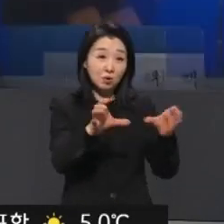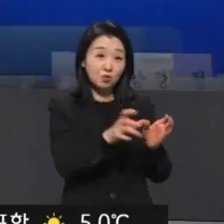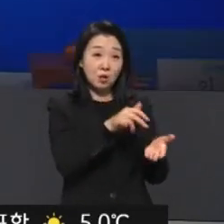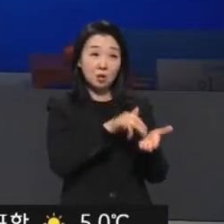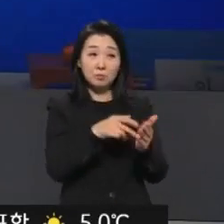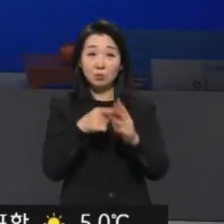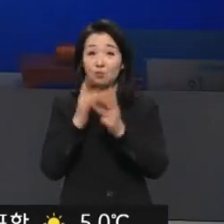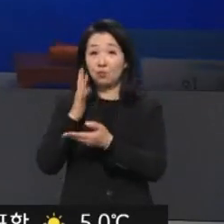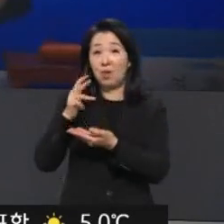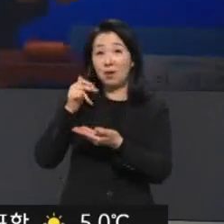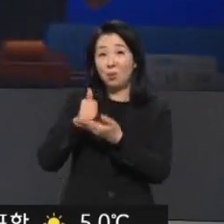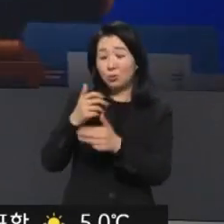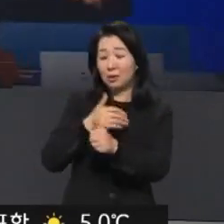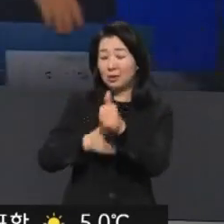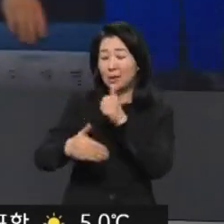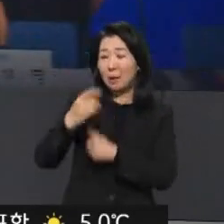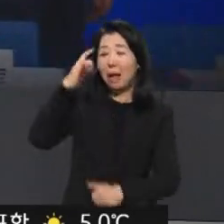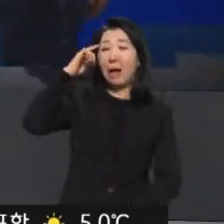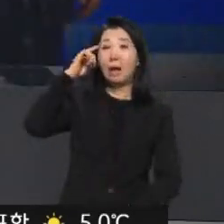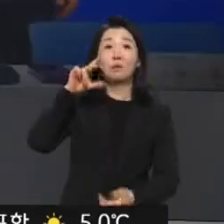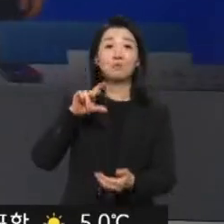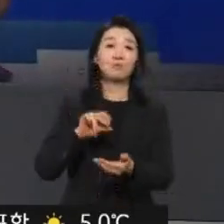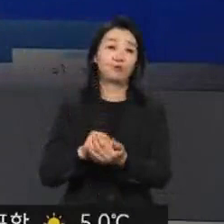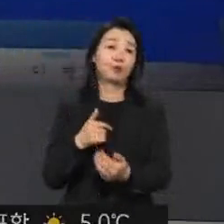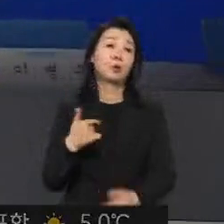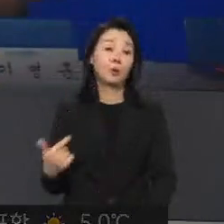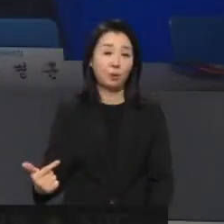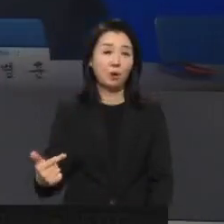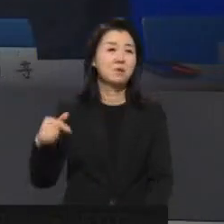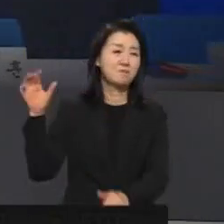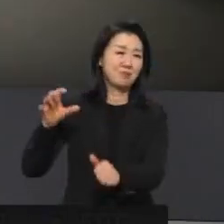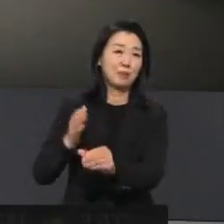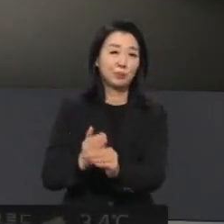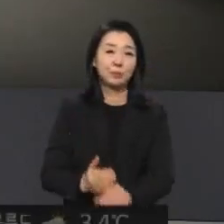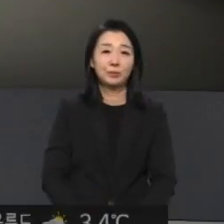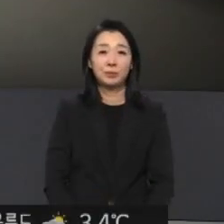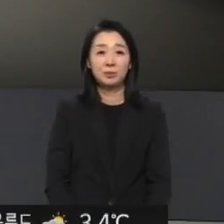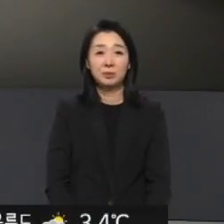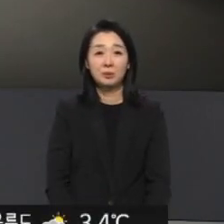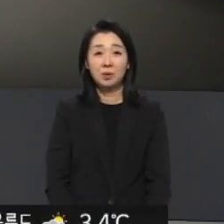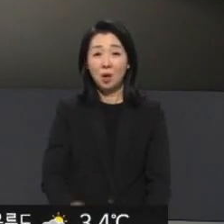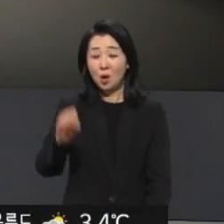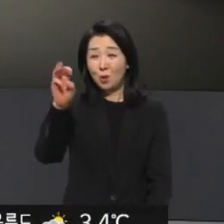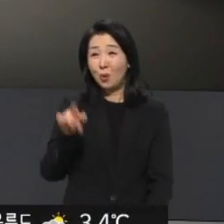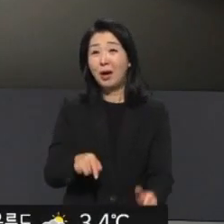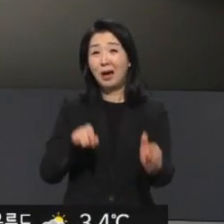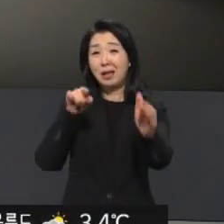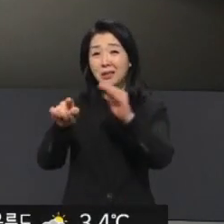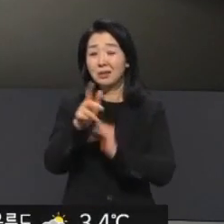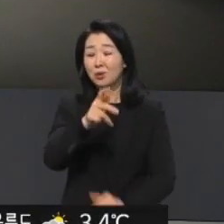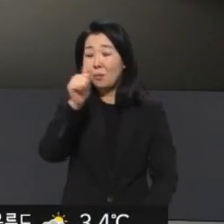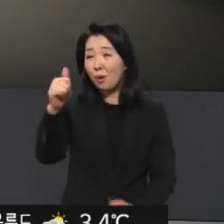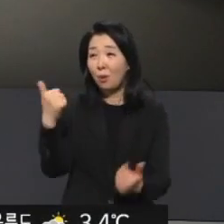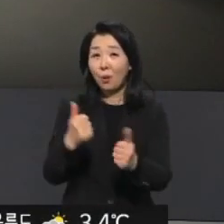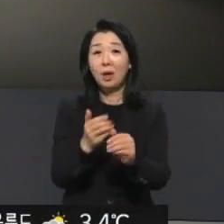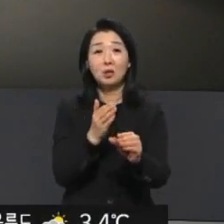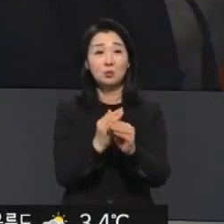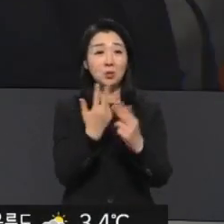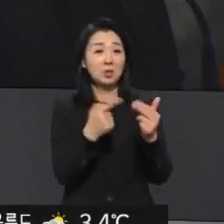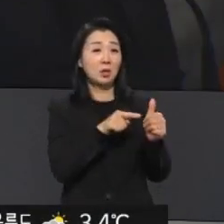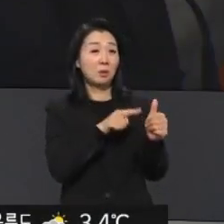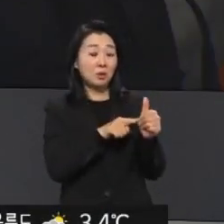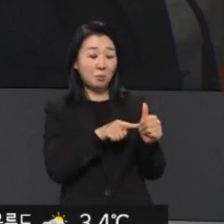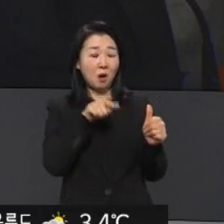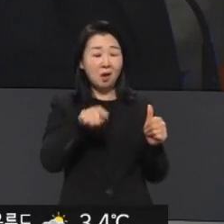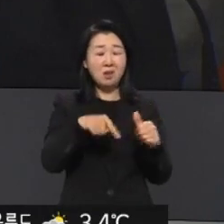윤 대통령의 상황 인식에 문제가 있다고 계속해서 비판하고 있죠. 광주에 내려가 지도부 회의를 주재한 이재명